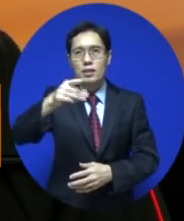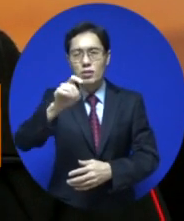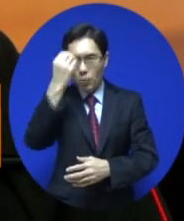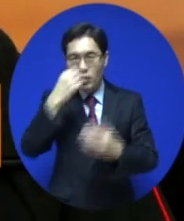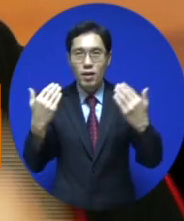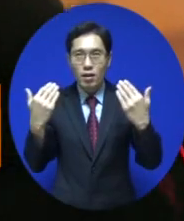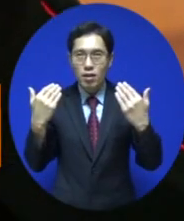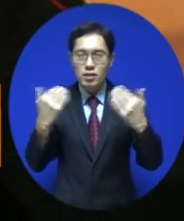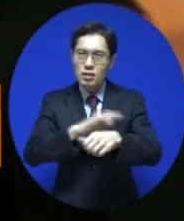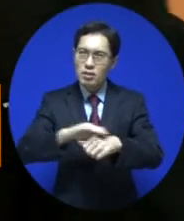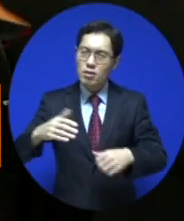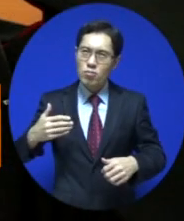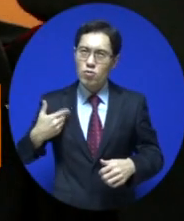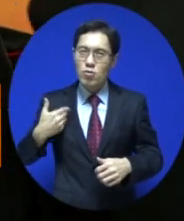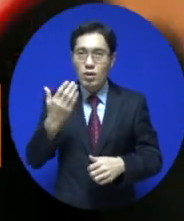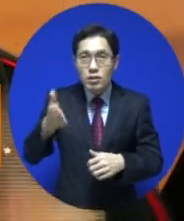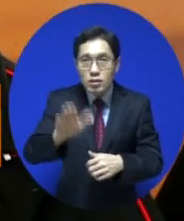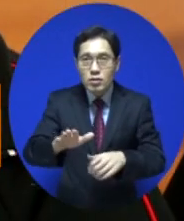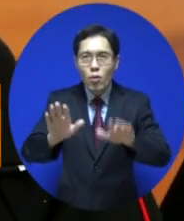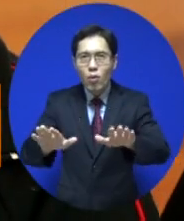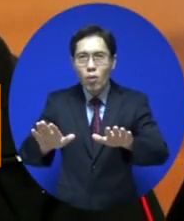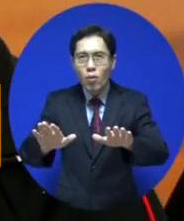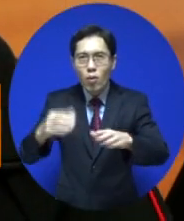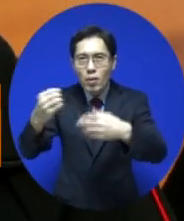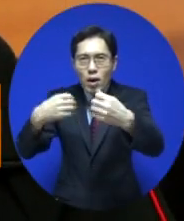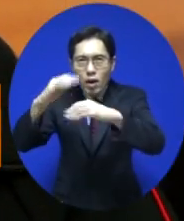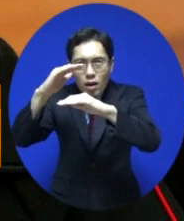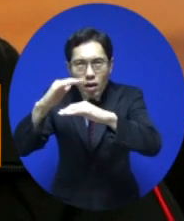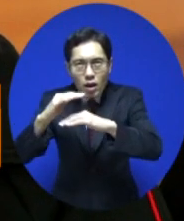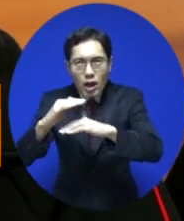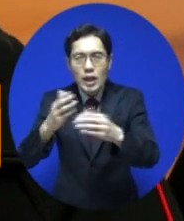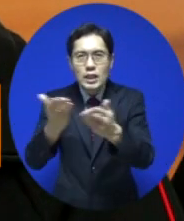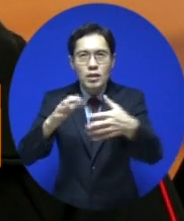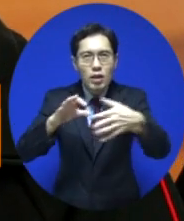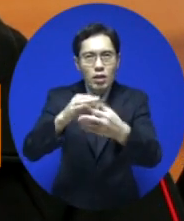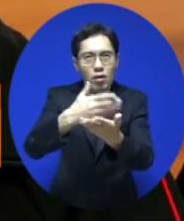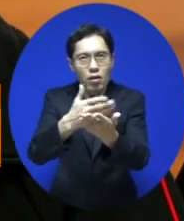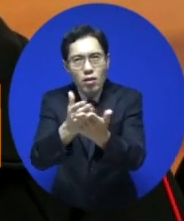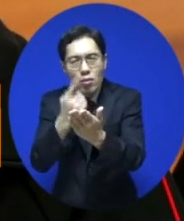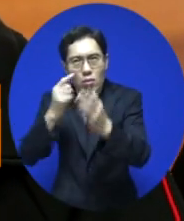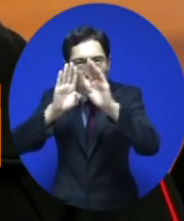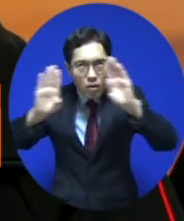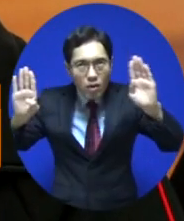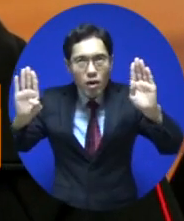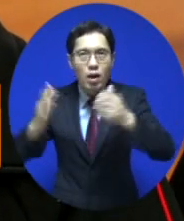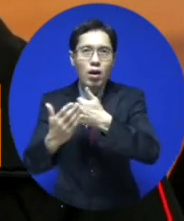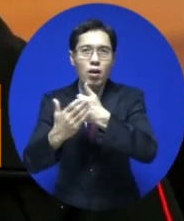마이스터고에 대해서 막 잘 모르고 했는데 다양한 직업에 대한 막 반면들을 알게